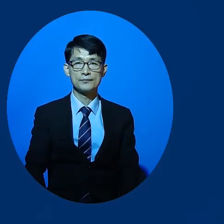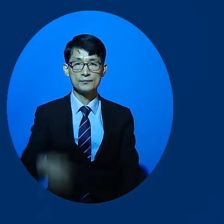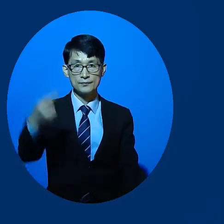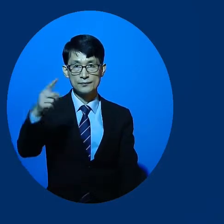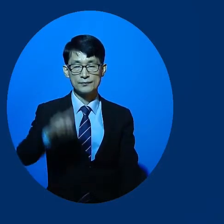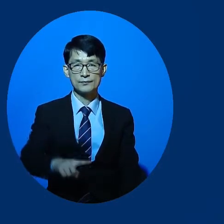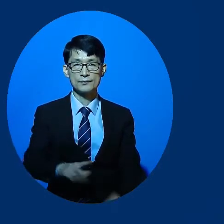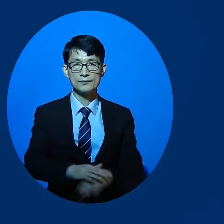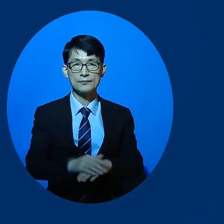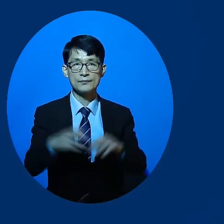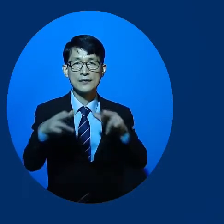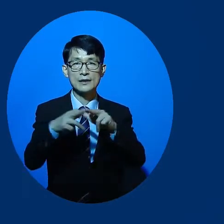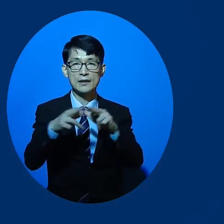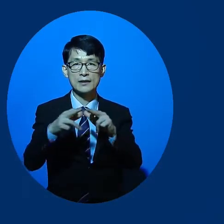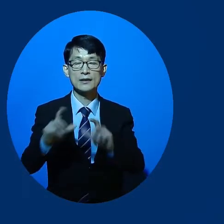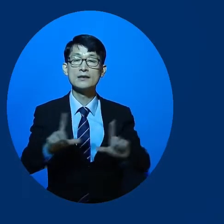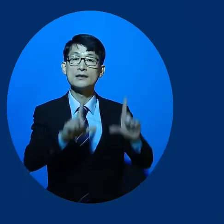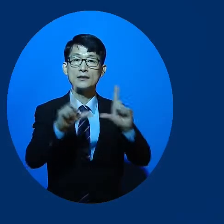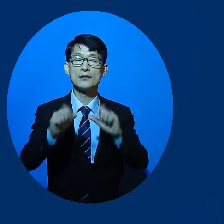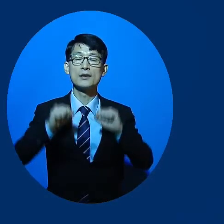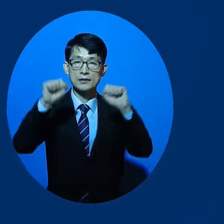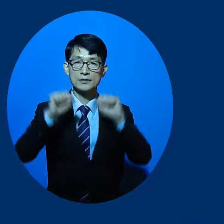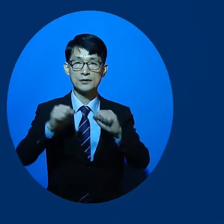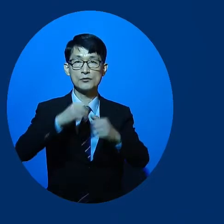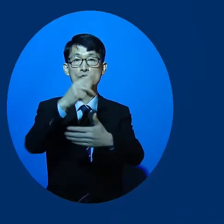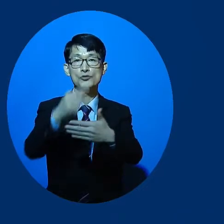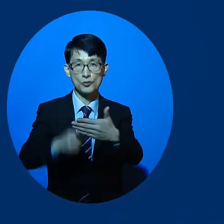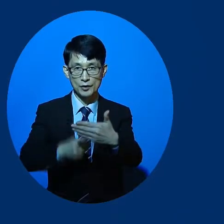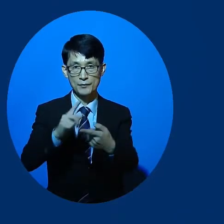다음은 장애인 생활체육 프로그램이 되겠습니다.